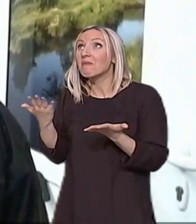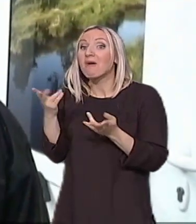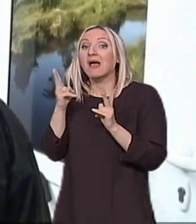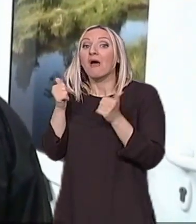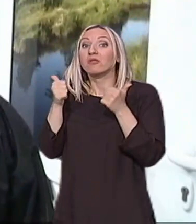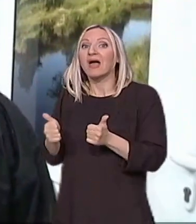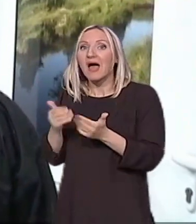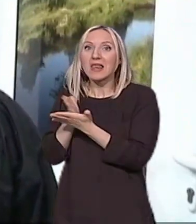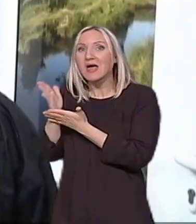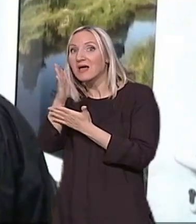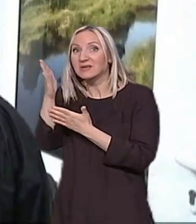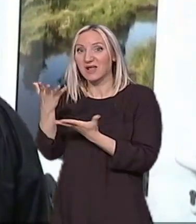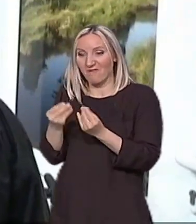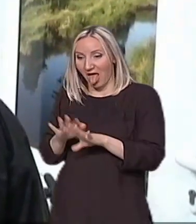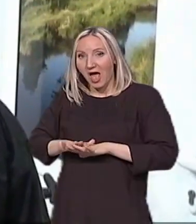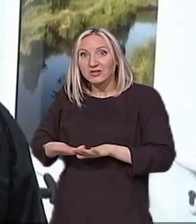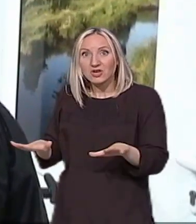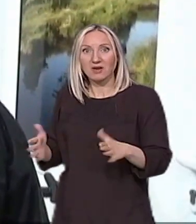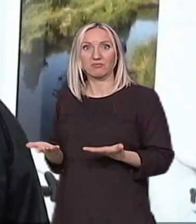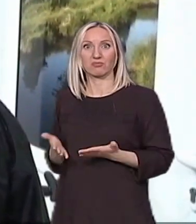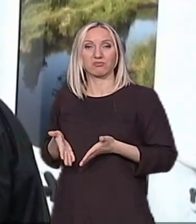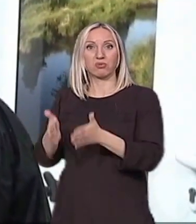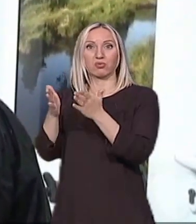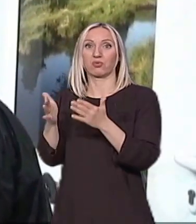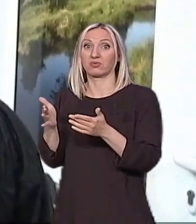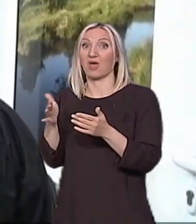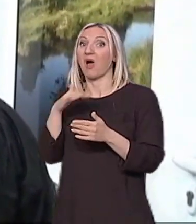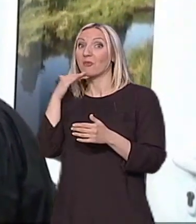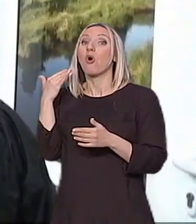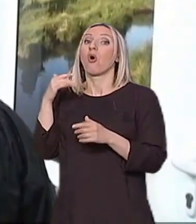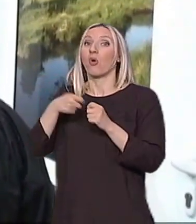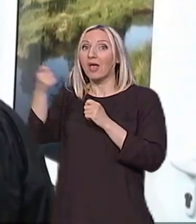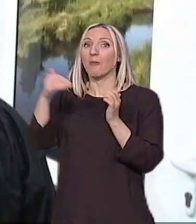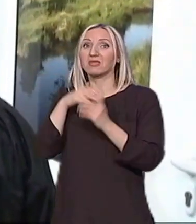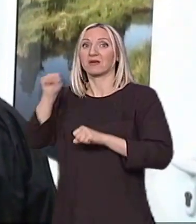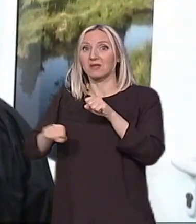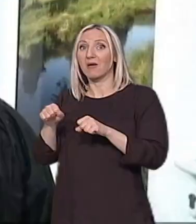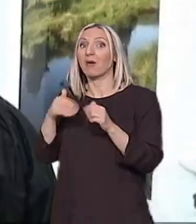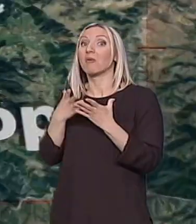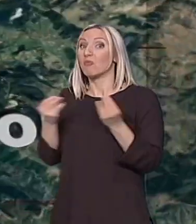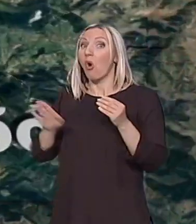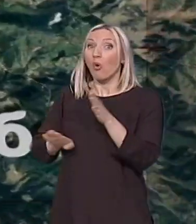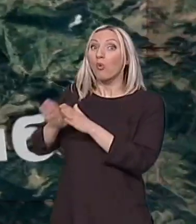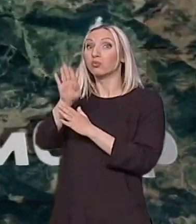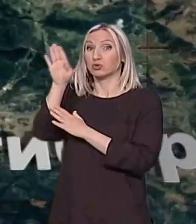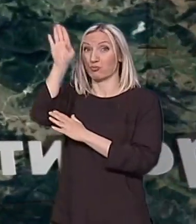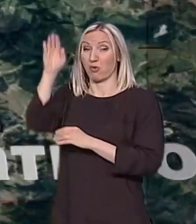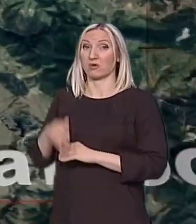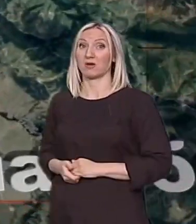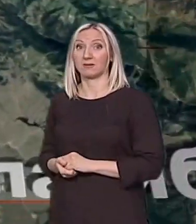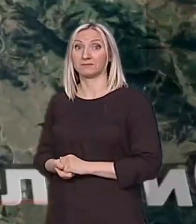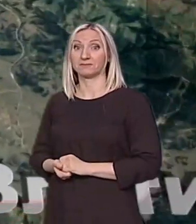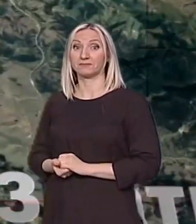etapa proći, s obzirom da je vlažan kolovoz i da nas čeka dosta kilometara i dosta uspona.